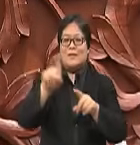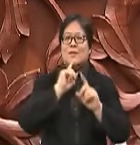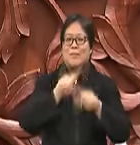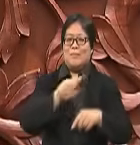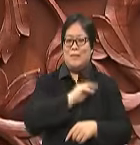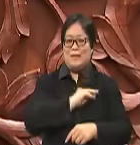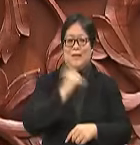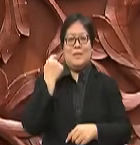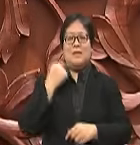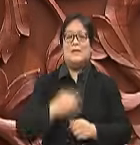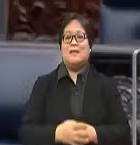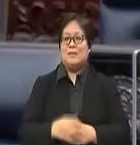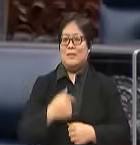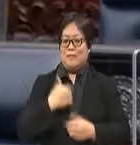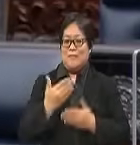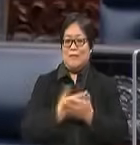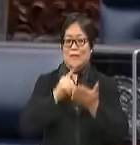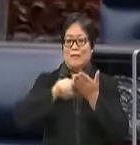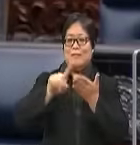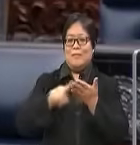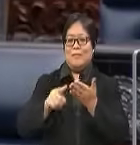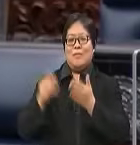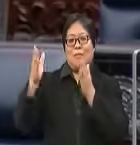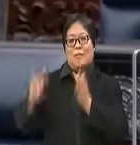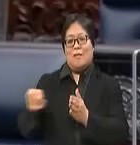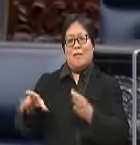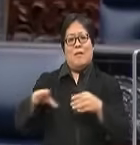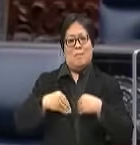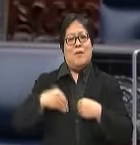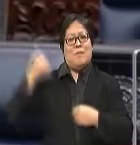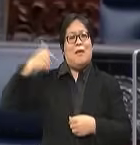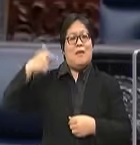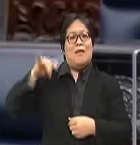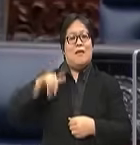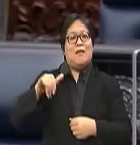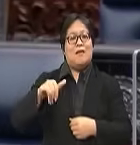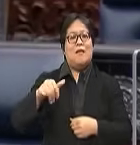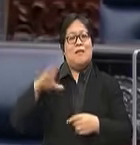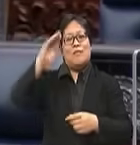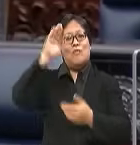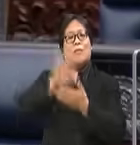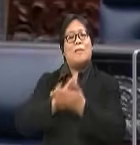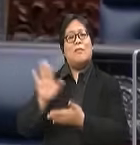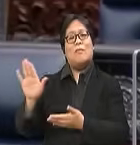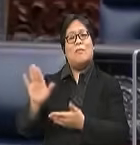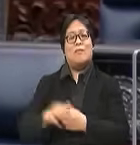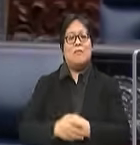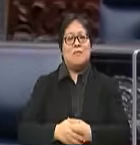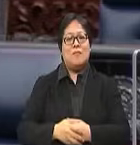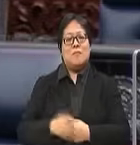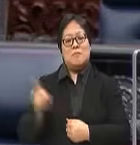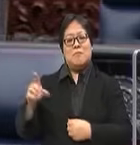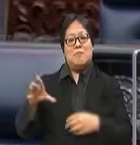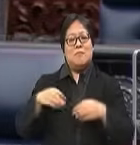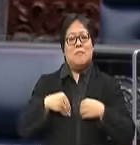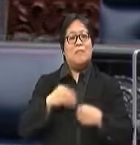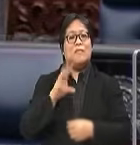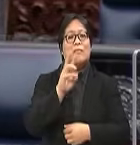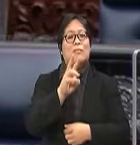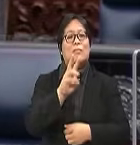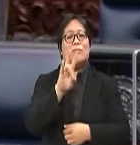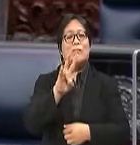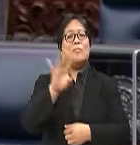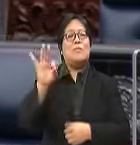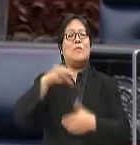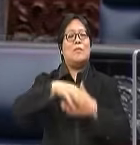menteri tadi saya baru sama dengan seorang yang menerima pensiun daripada mendiang suami beliau dan beliau mendapat